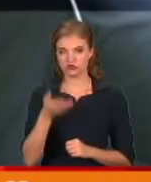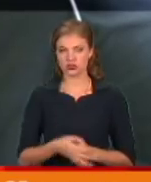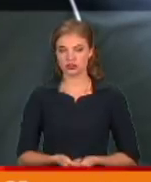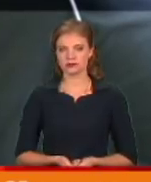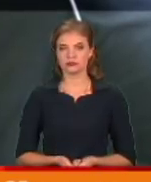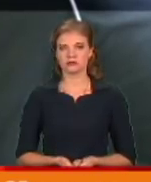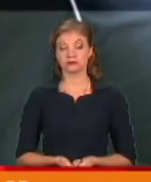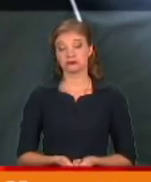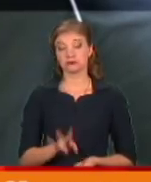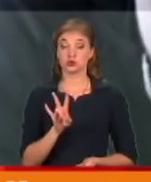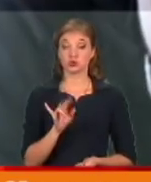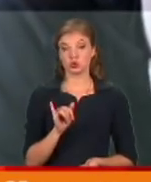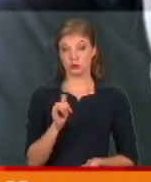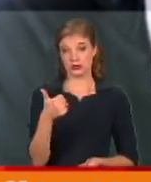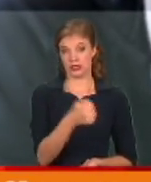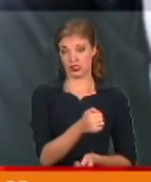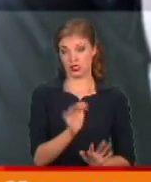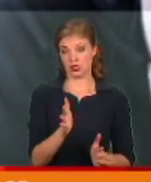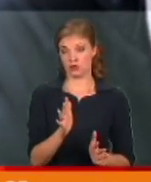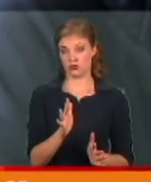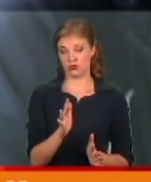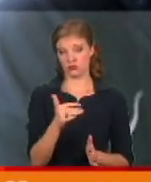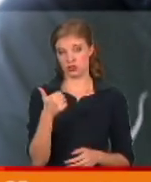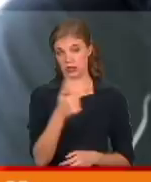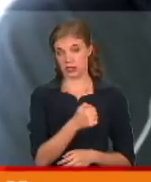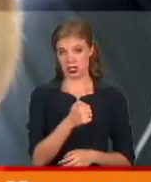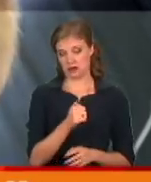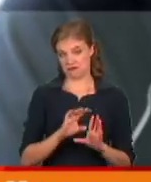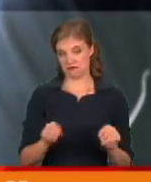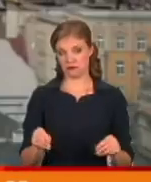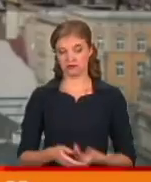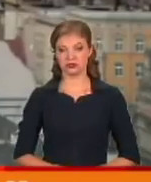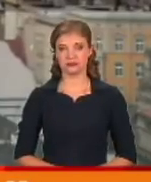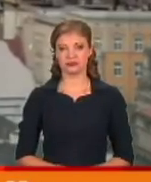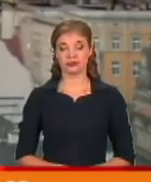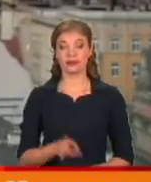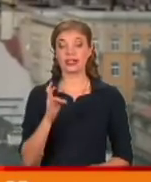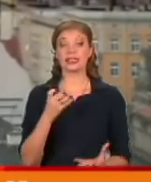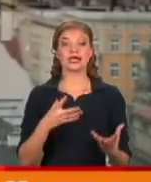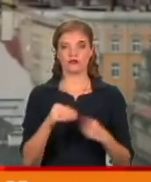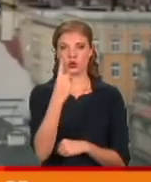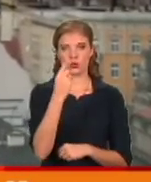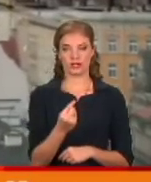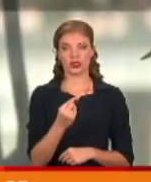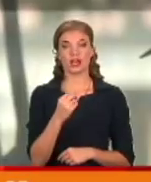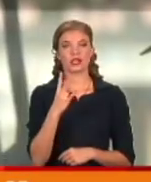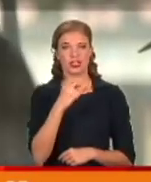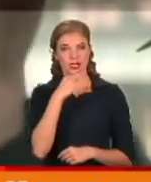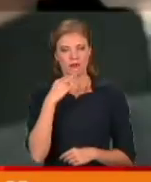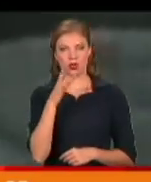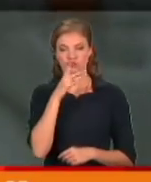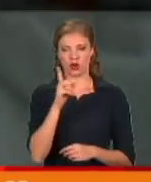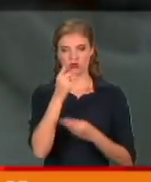Ну, недельку пощелкав і все. На все про все один день. Небагато часу,